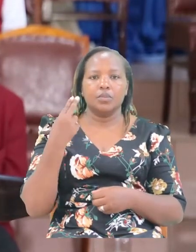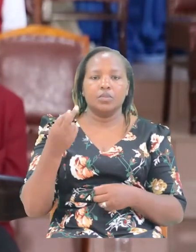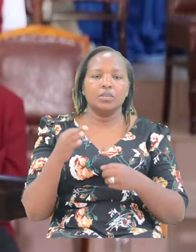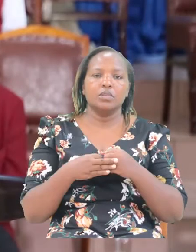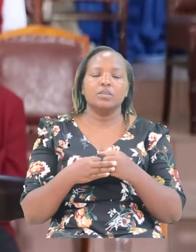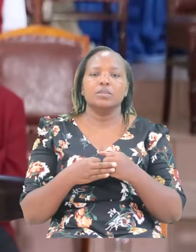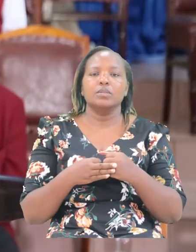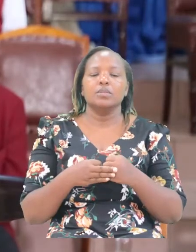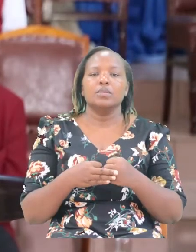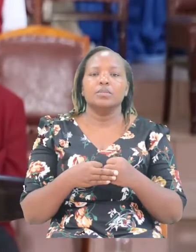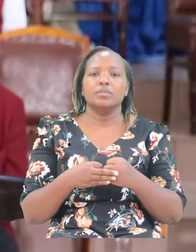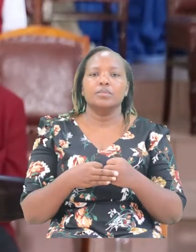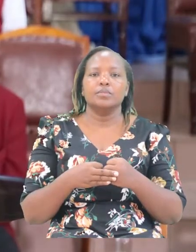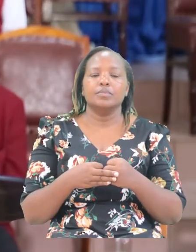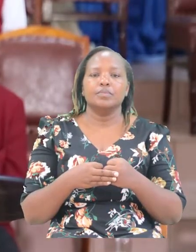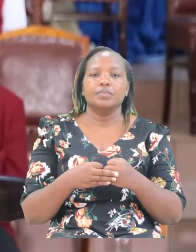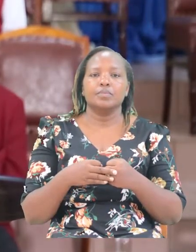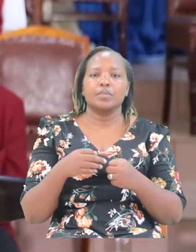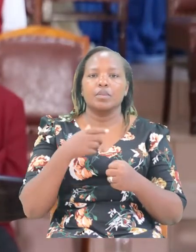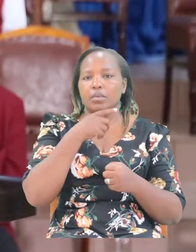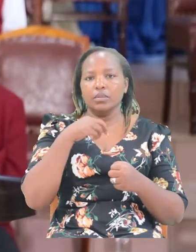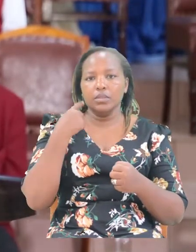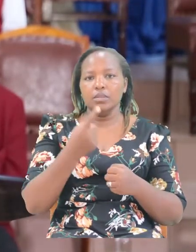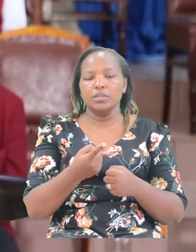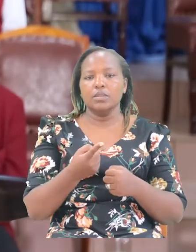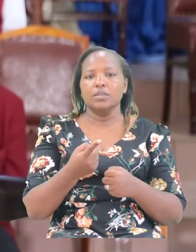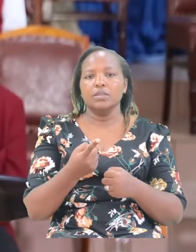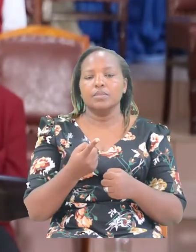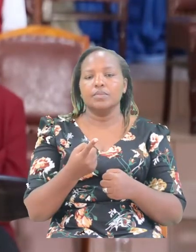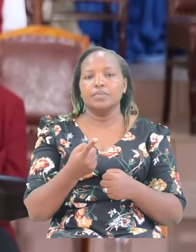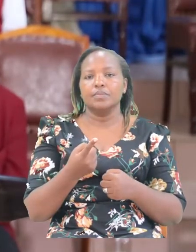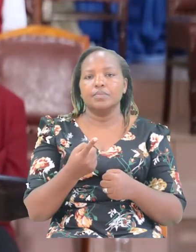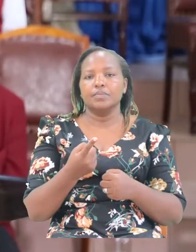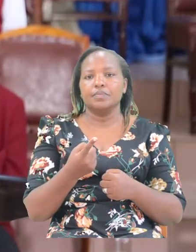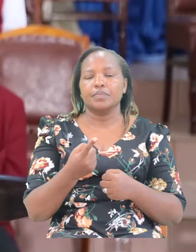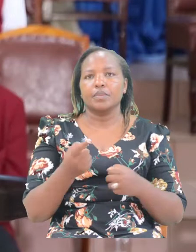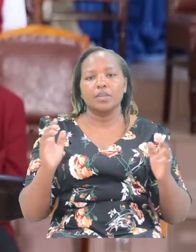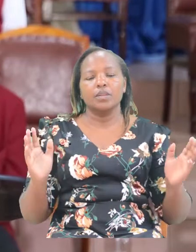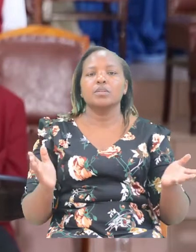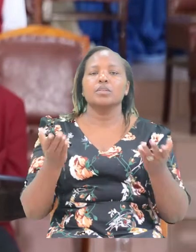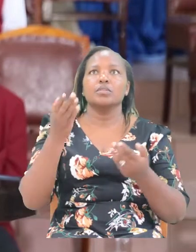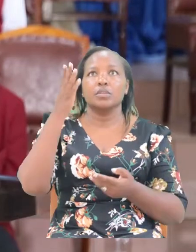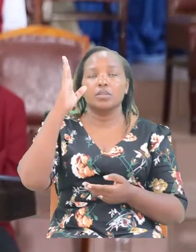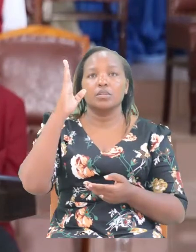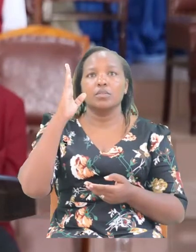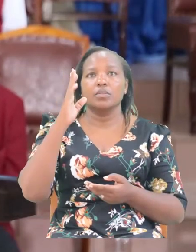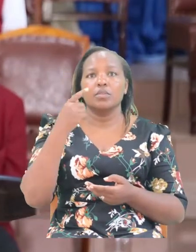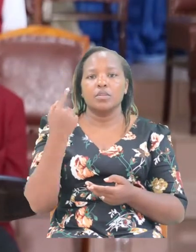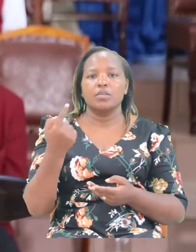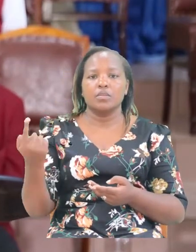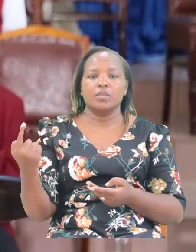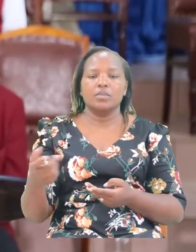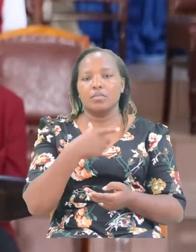3:28. Nebukadnezaro akanena akasema, na ahimidiwe Mungu wa Chadrak na